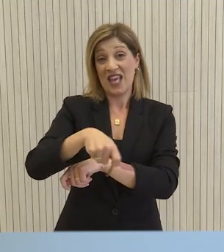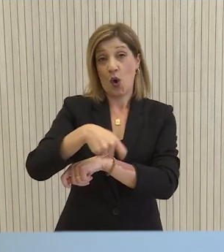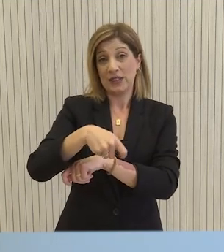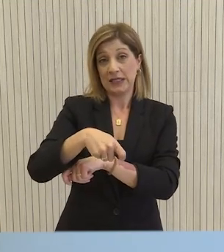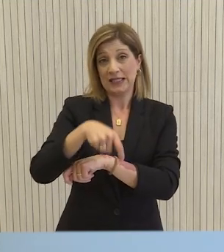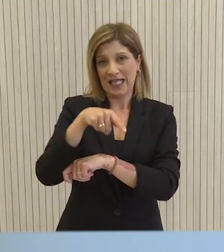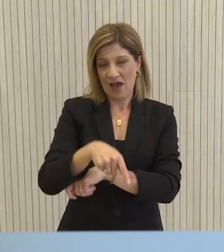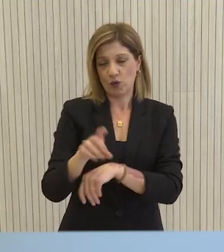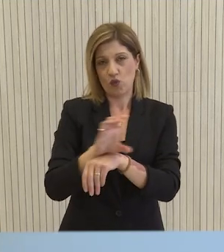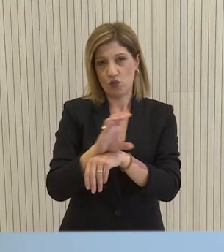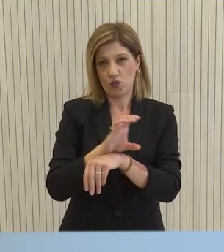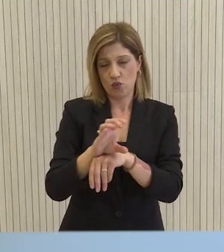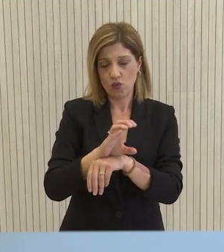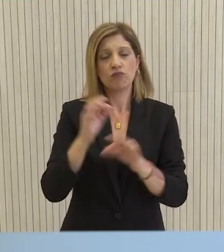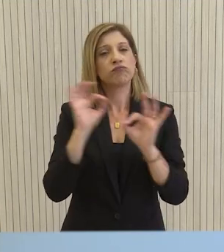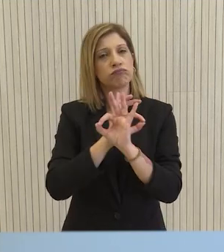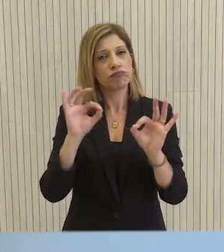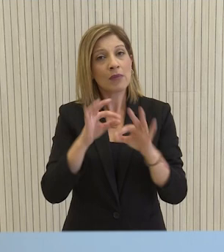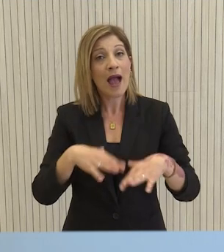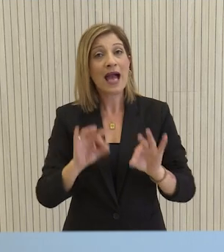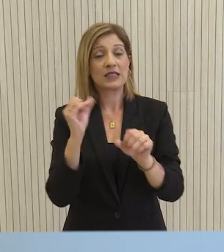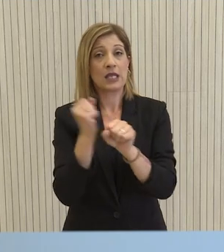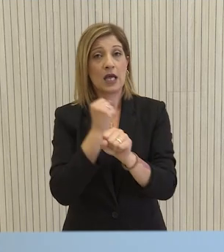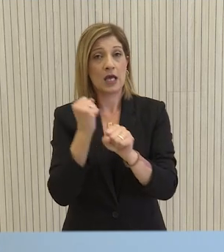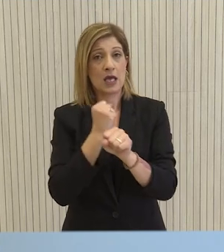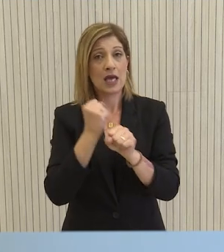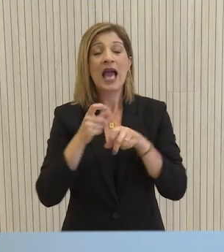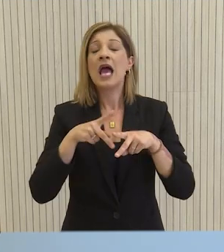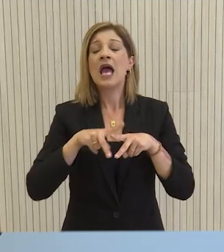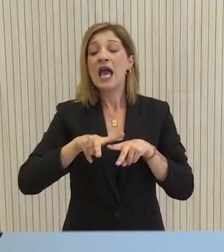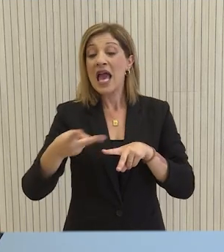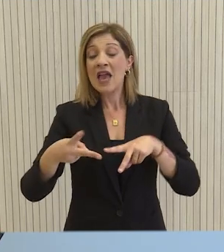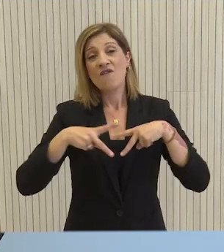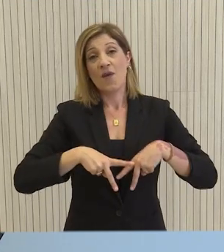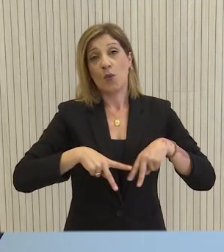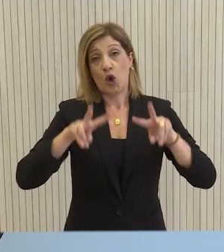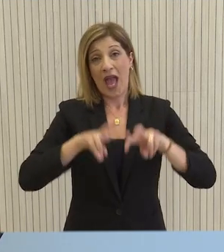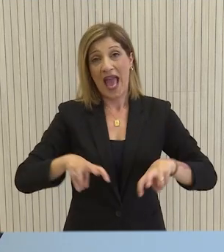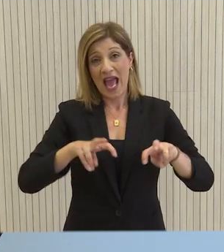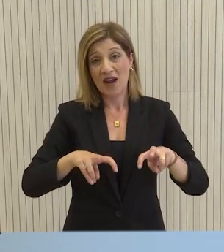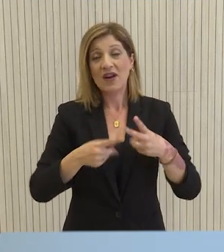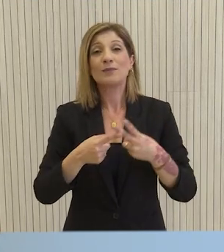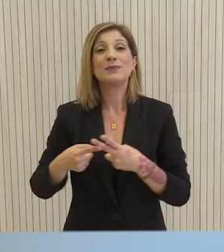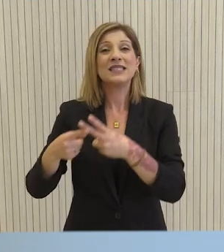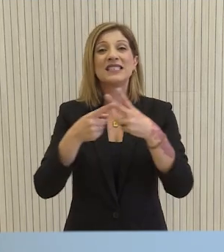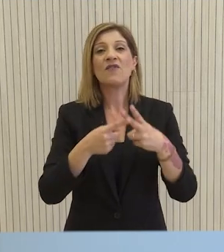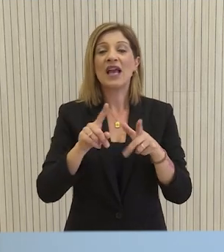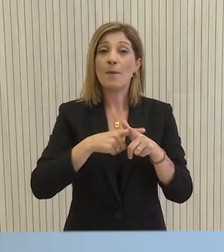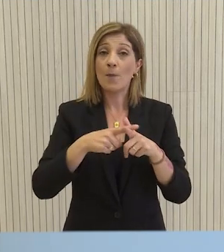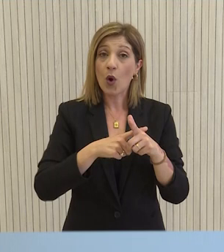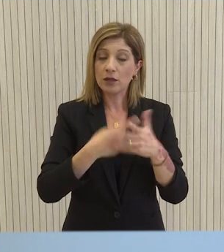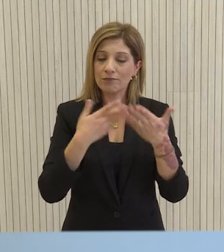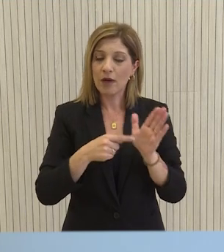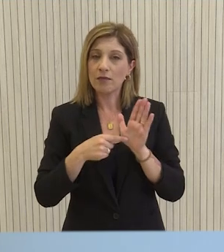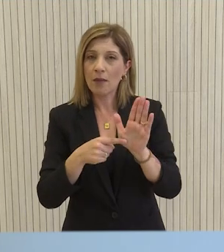της πιλωτικής λειτουργίας του νέου συστήματος ηλεκτρονικής δικαιοσύνης, που το Υφυπουργείο Έρευνας, Καινοτομίας και Ψηφιακής Πολιτικής παρουσίασε σε συνεννόηση με